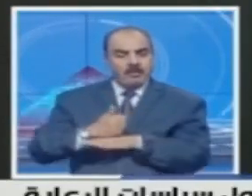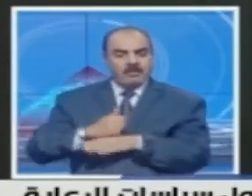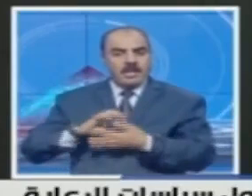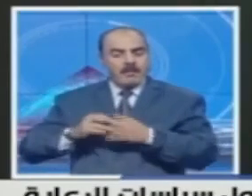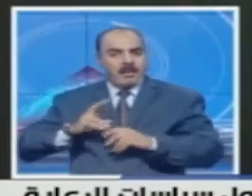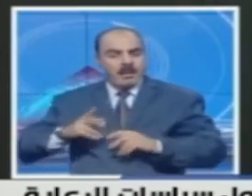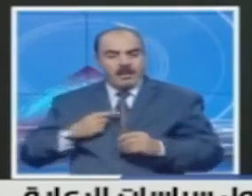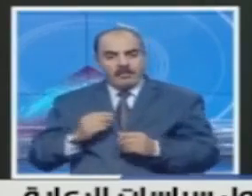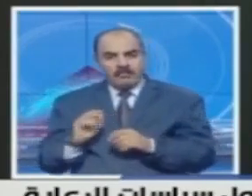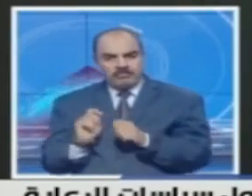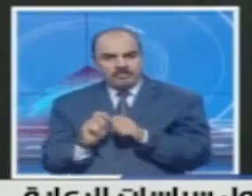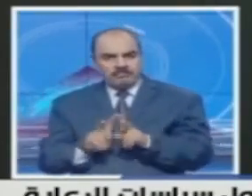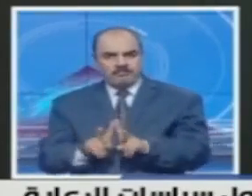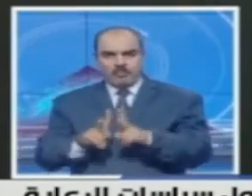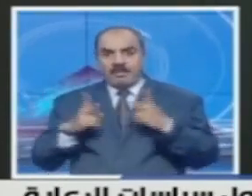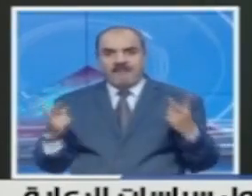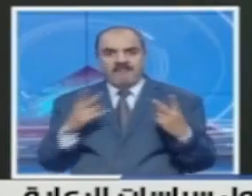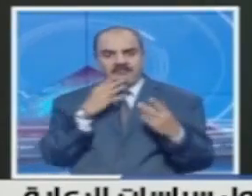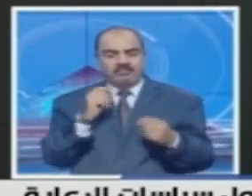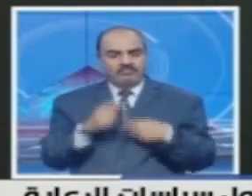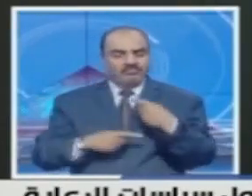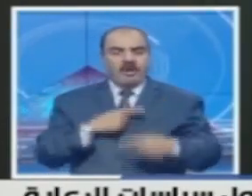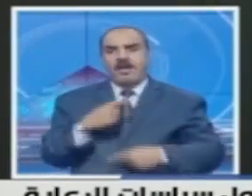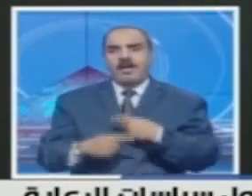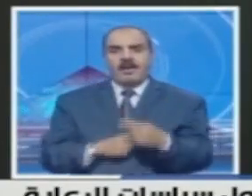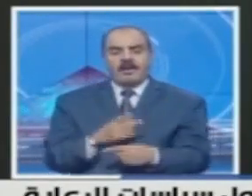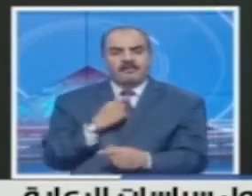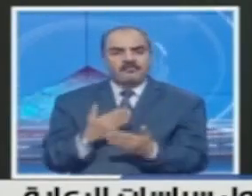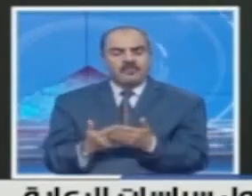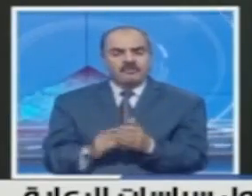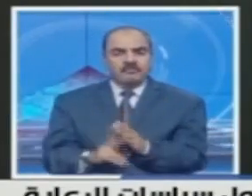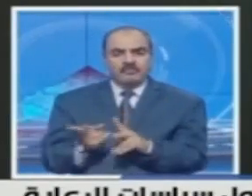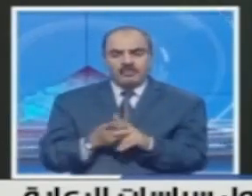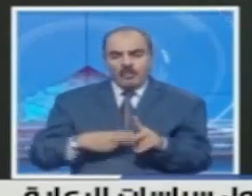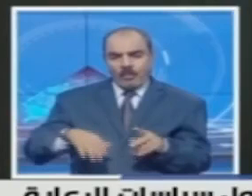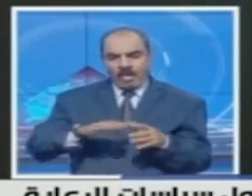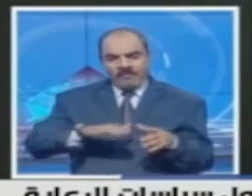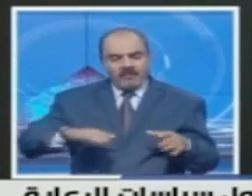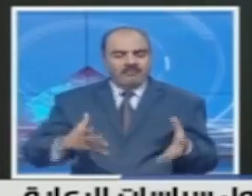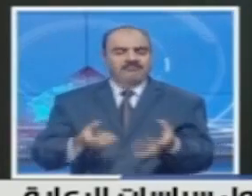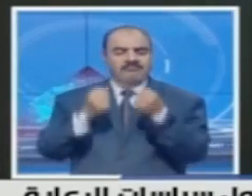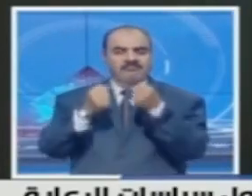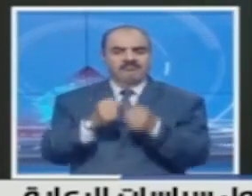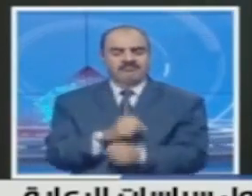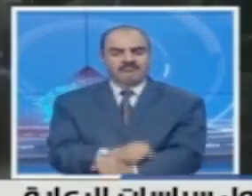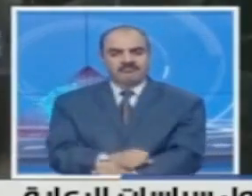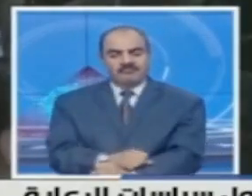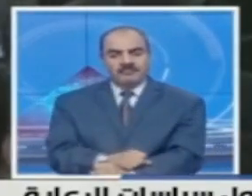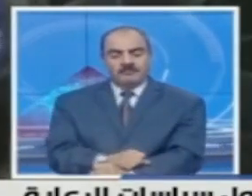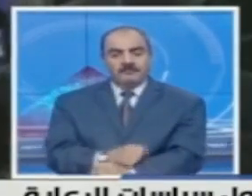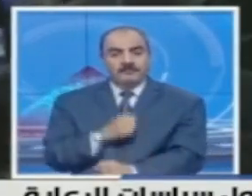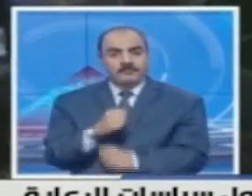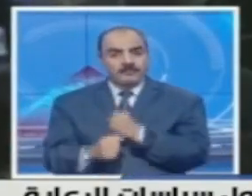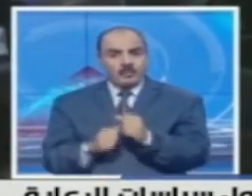وسائل ملموسة لتحويلها إلى أفعال من شأنها أن تساعد على ضمان أفضل رعاية اجتماعية لكل طفل. جهود